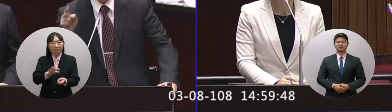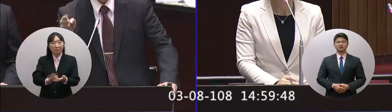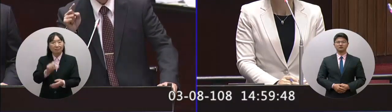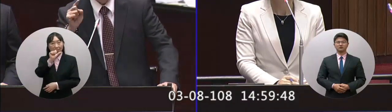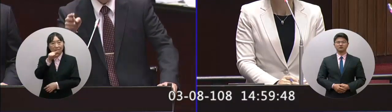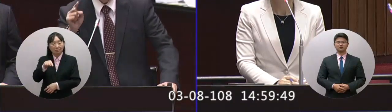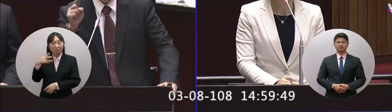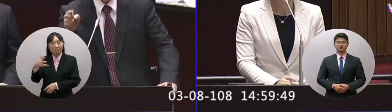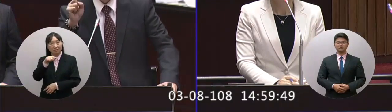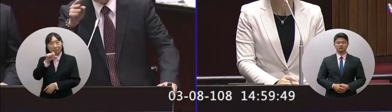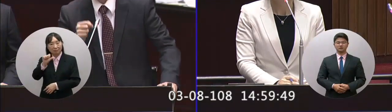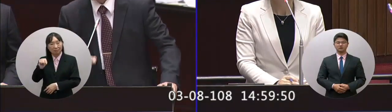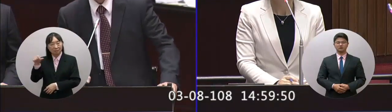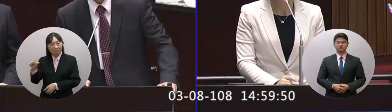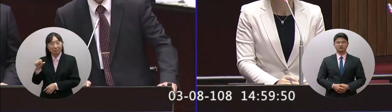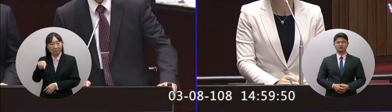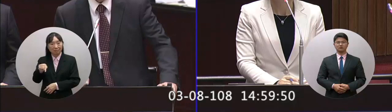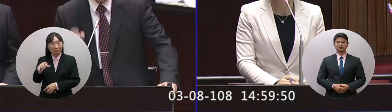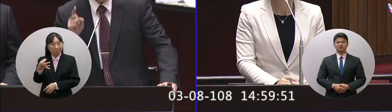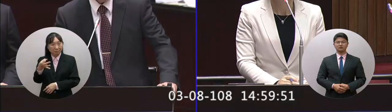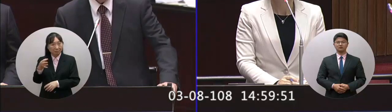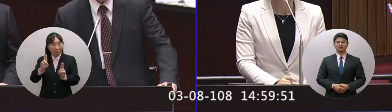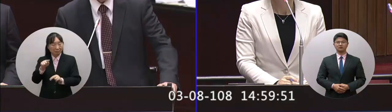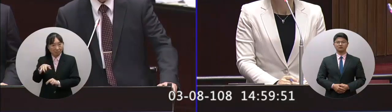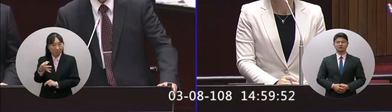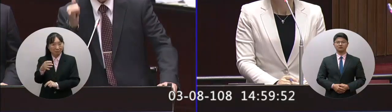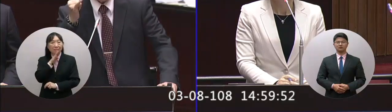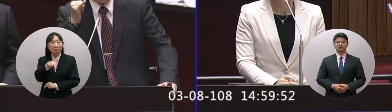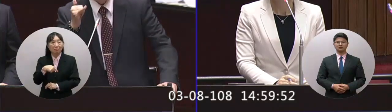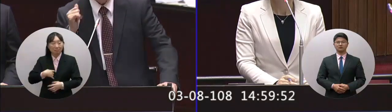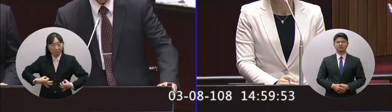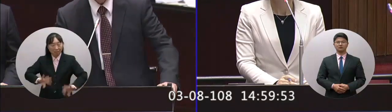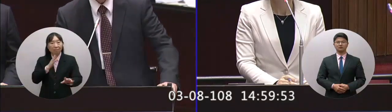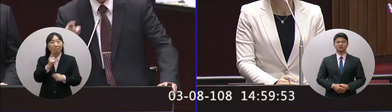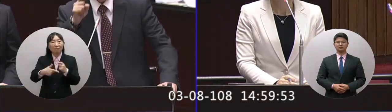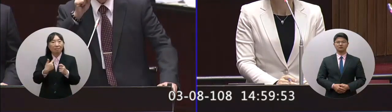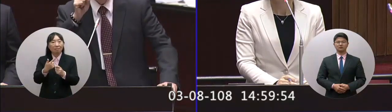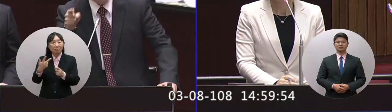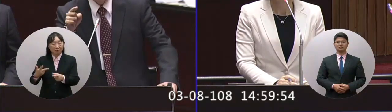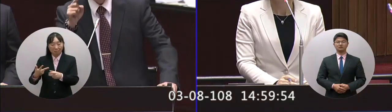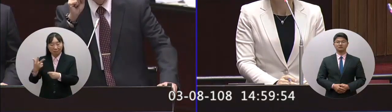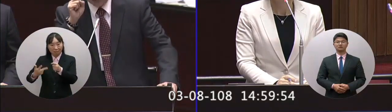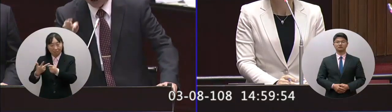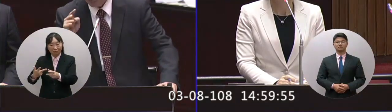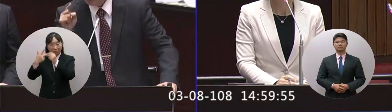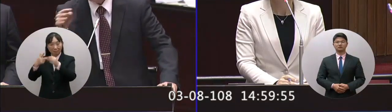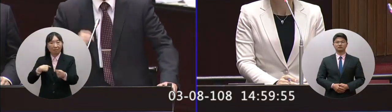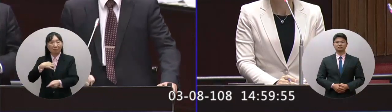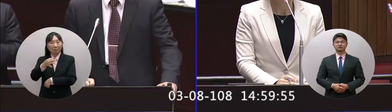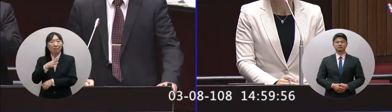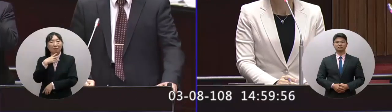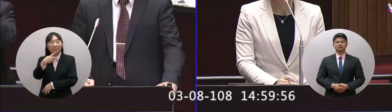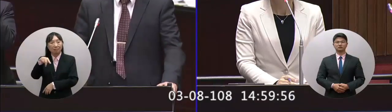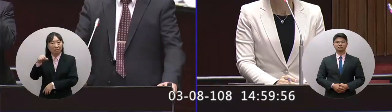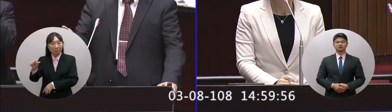5.8块、5.5块的这种趸购电价哦。咱即马是了6吨哦，第7吨咱个买到2块钱